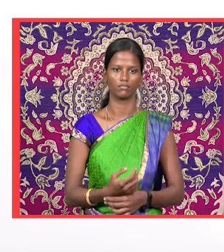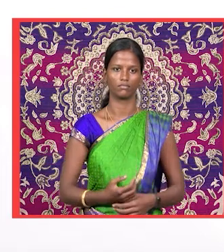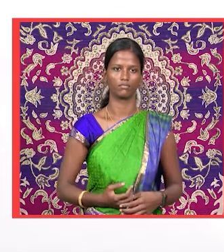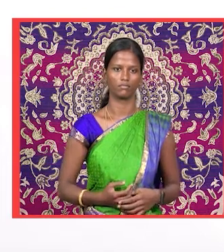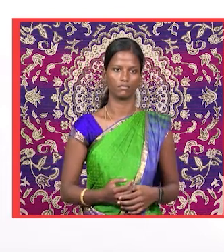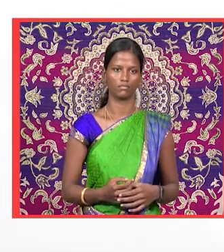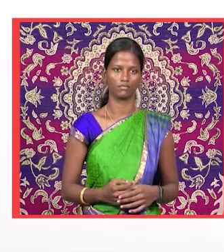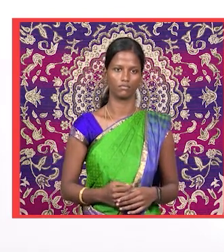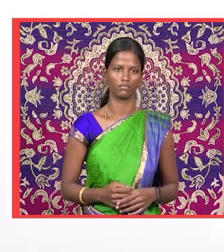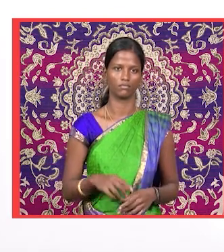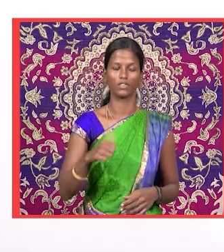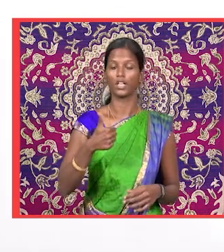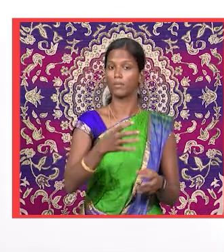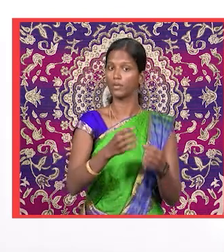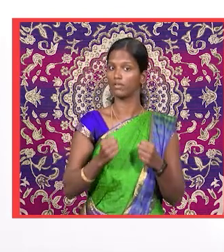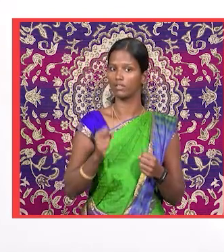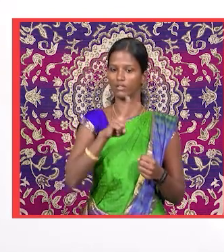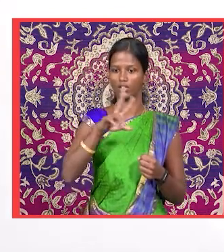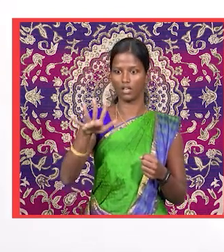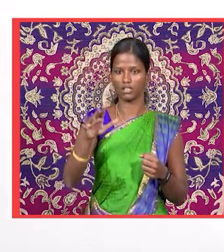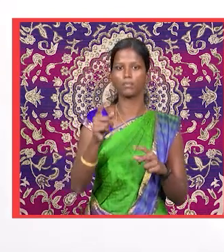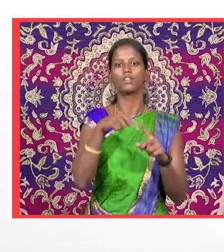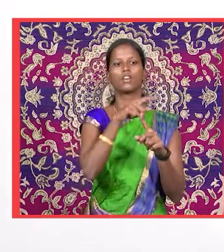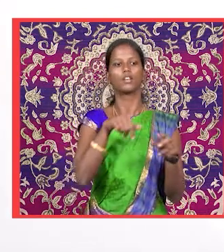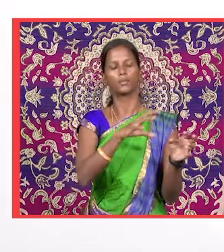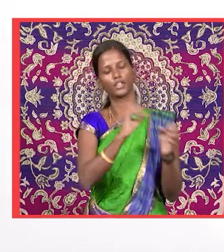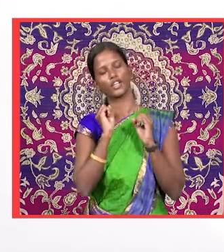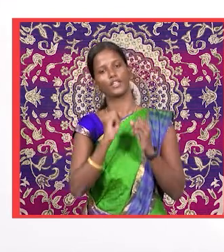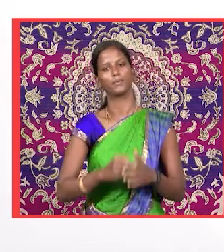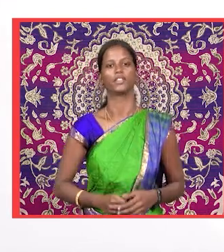லாபம் பார்த்தீங்கன்னா ₹25. இப்போ லாப சதவீதம் கண்டுபிடிக்கலாம்.